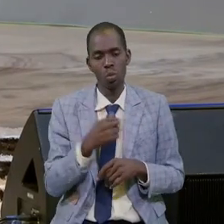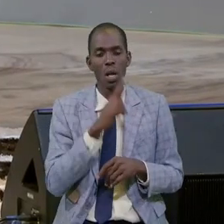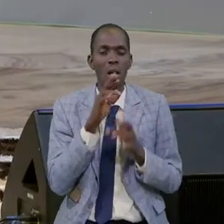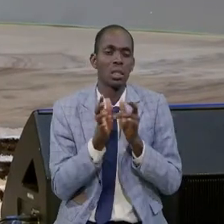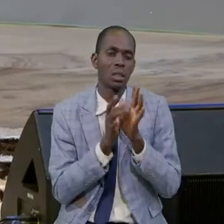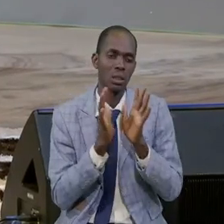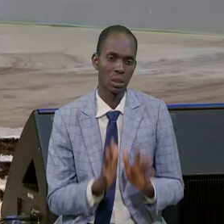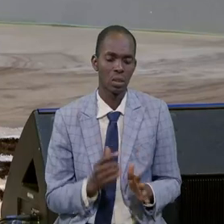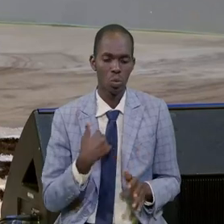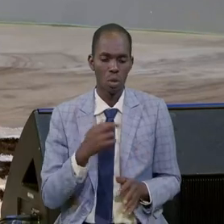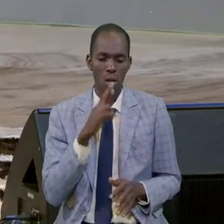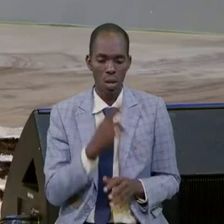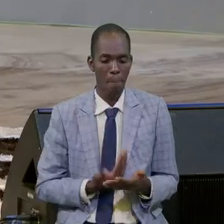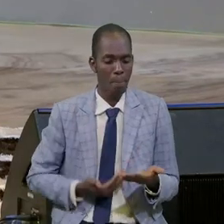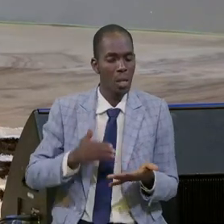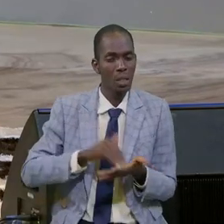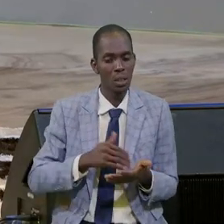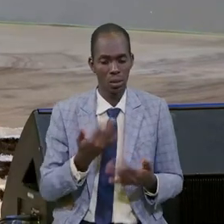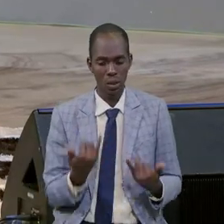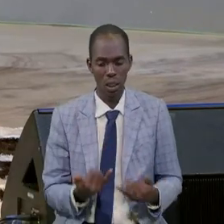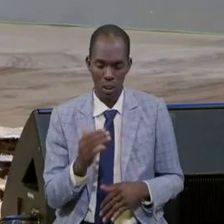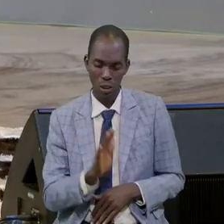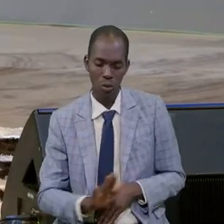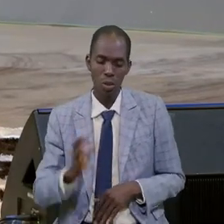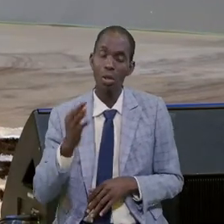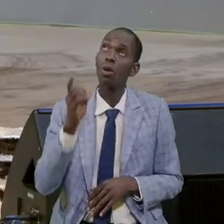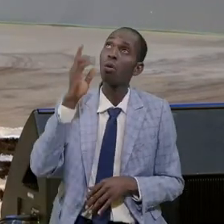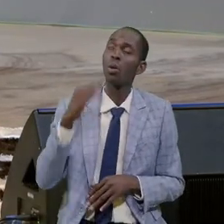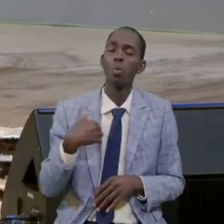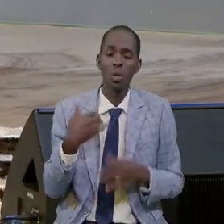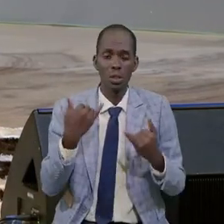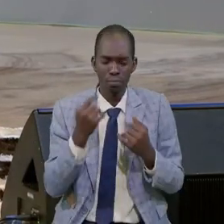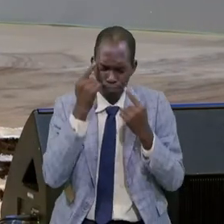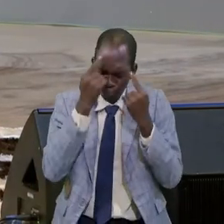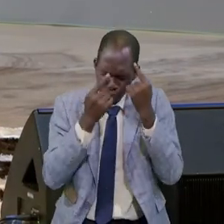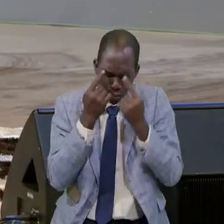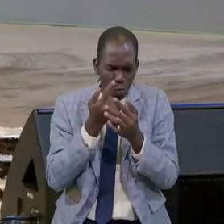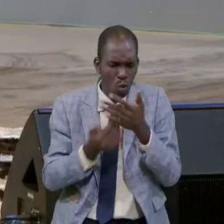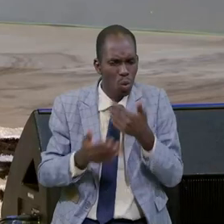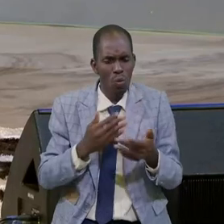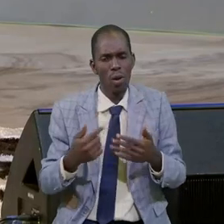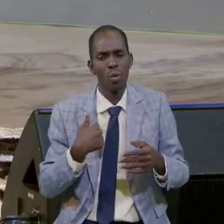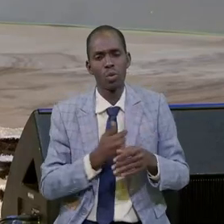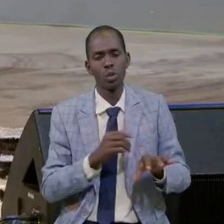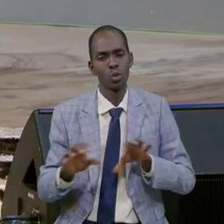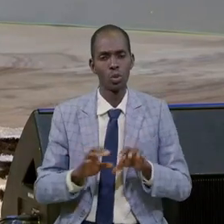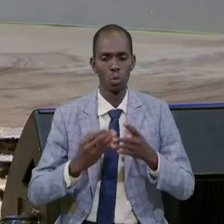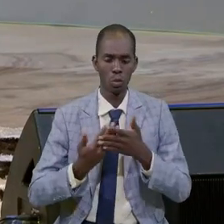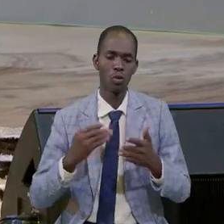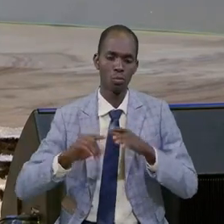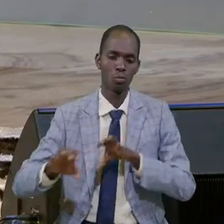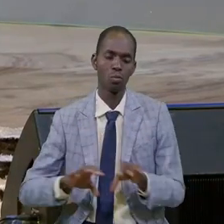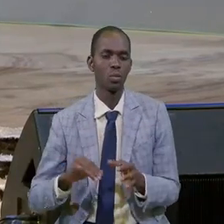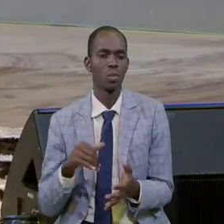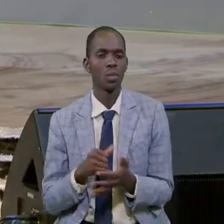nouveau, maintenant nous sommes enfants de Dieu. Alors nous considérons que tout ce qu'on fait, alors